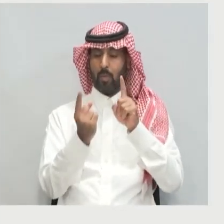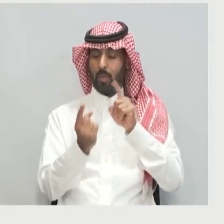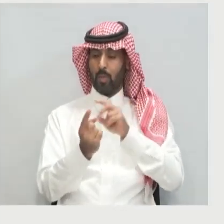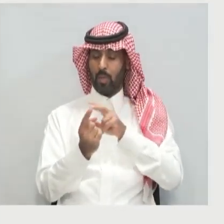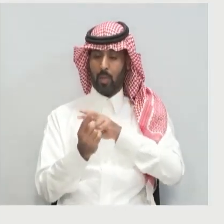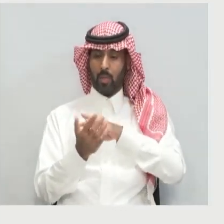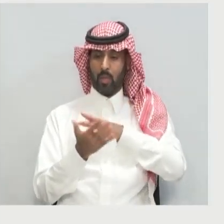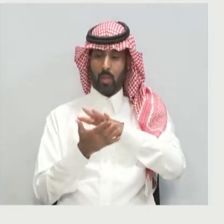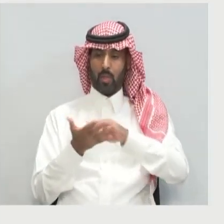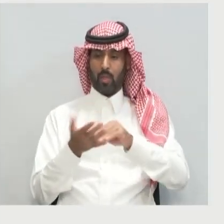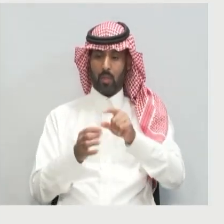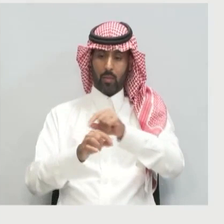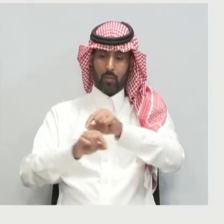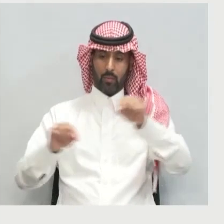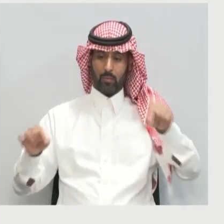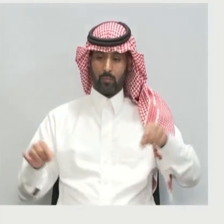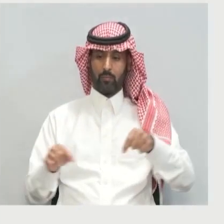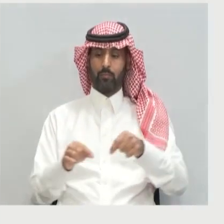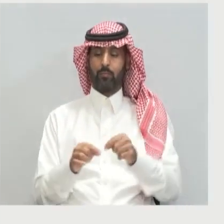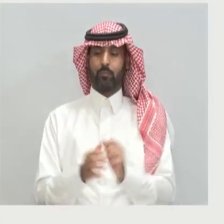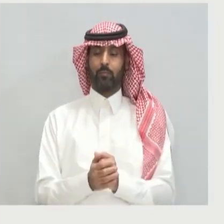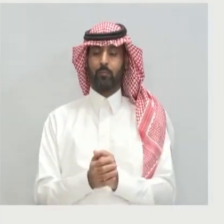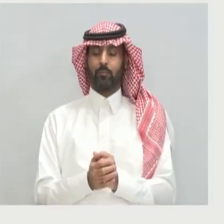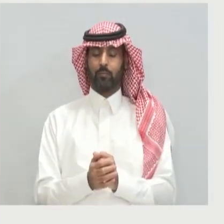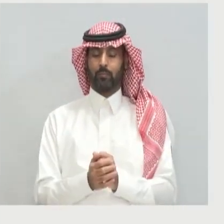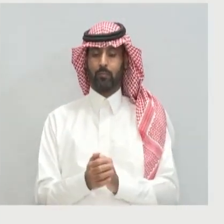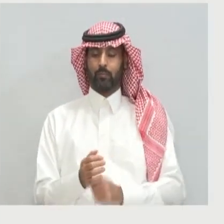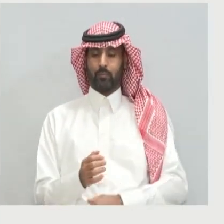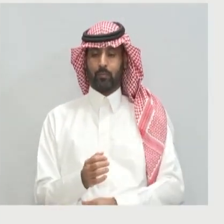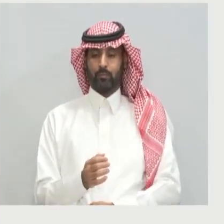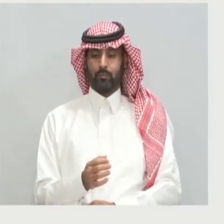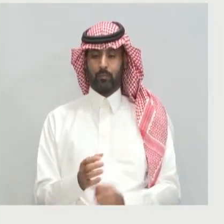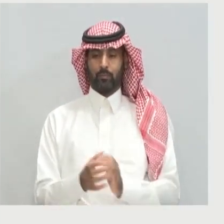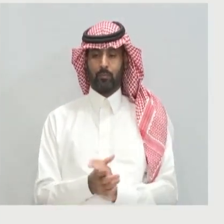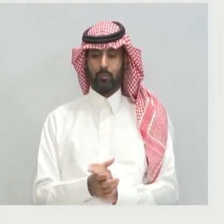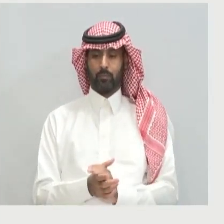قنوات الالياف الضوئيه او التقنيات اللاسلكيه